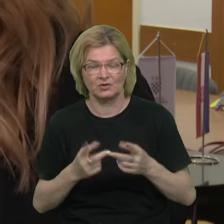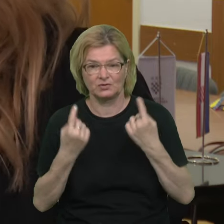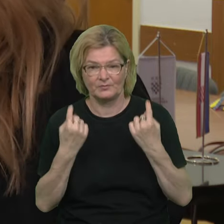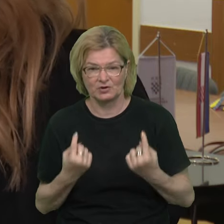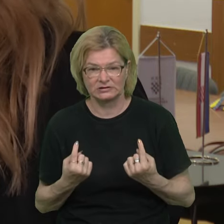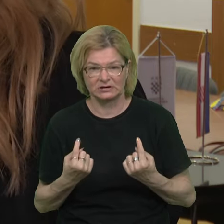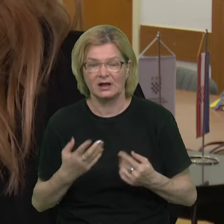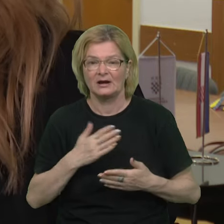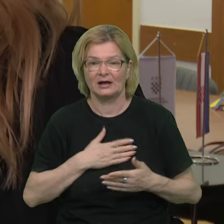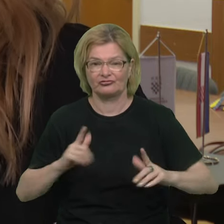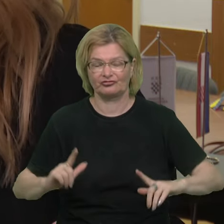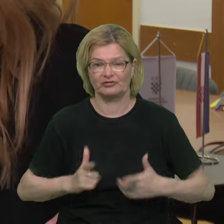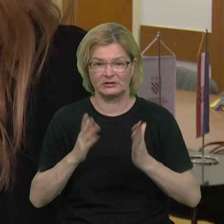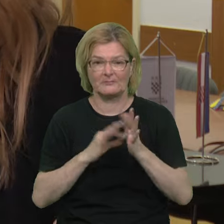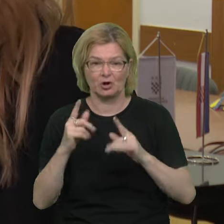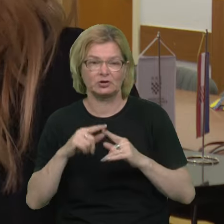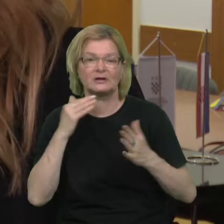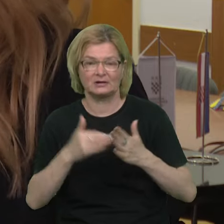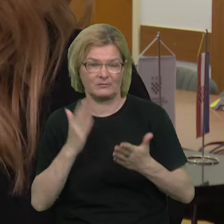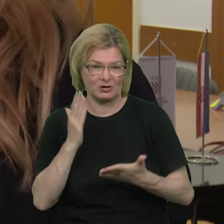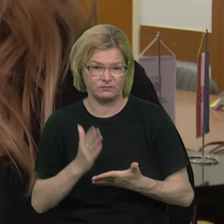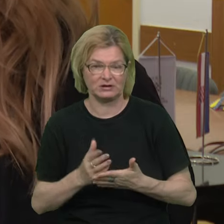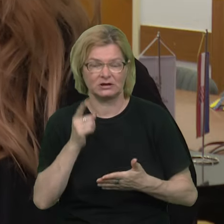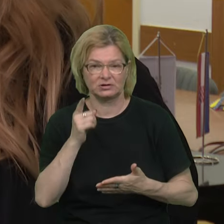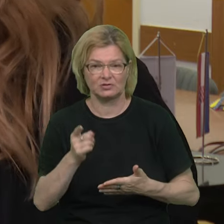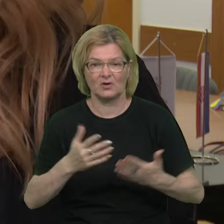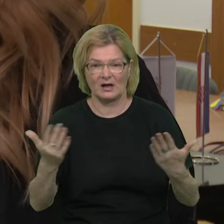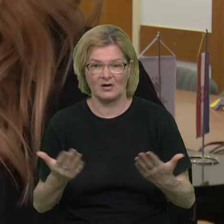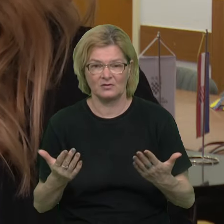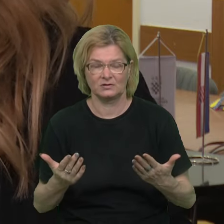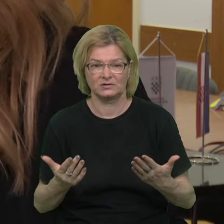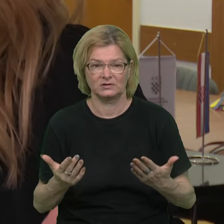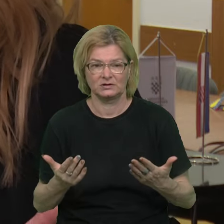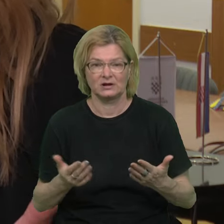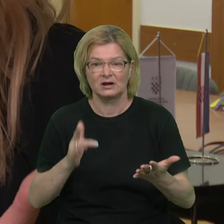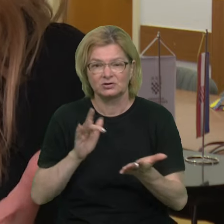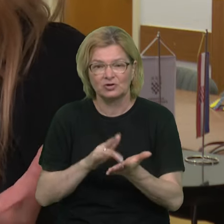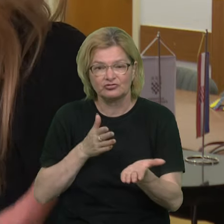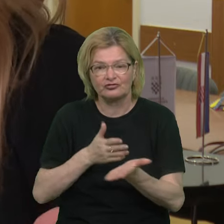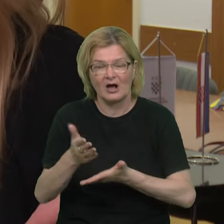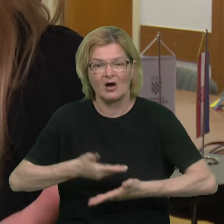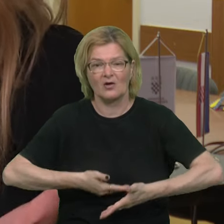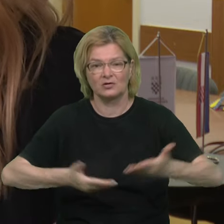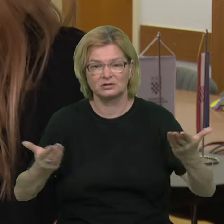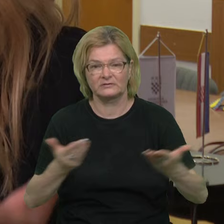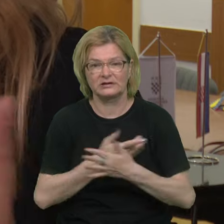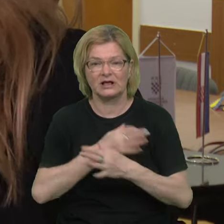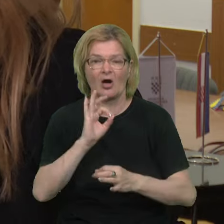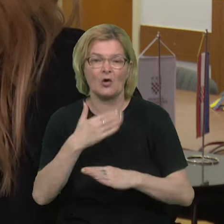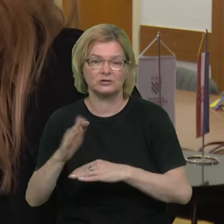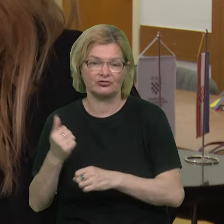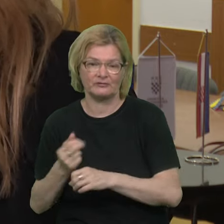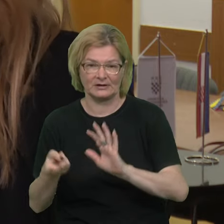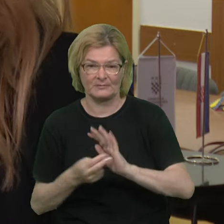one mogu postati naš životni moto i trebaju biti i to kao polazišna osnova